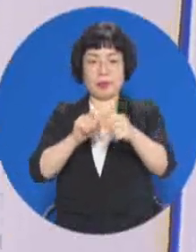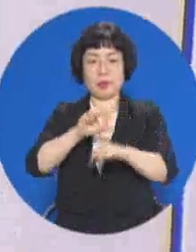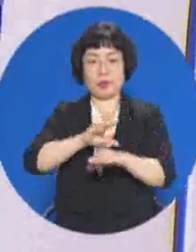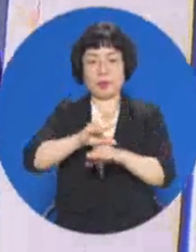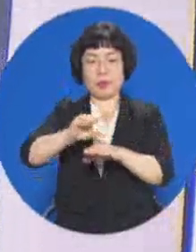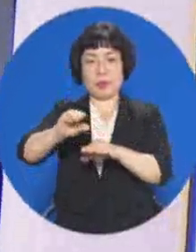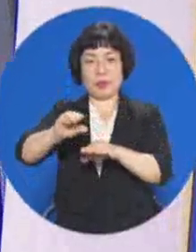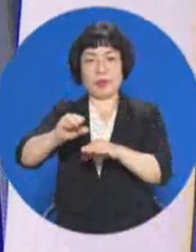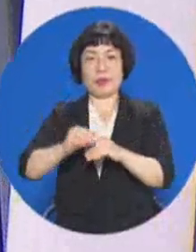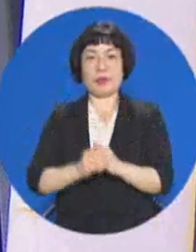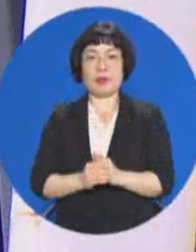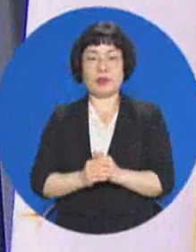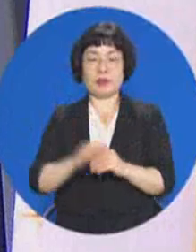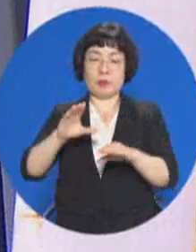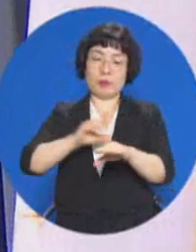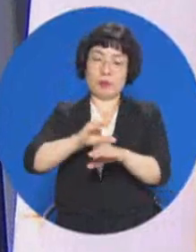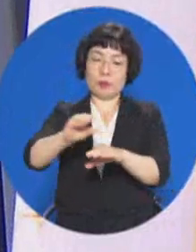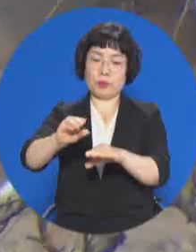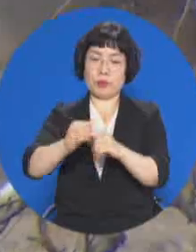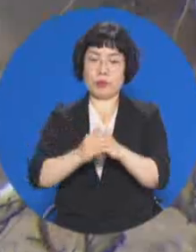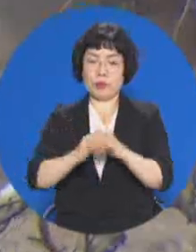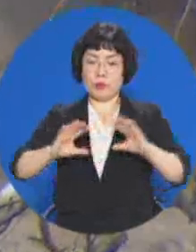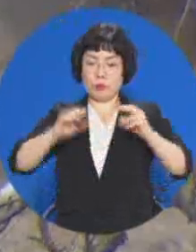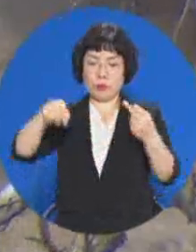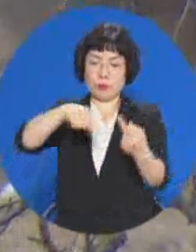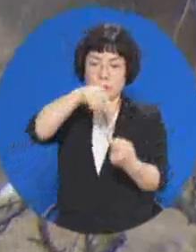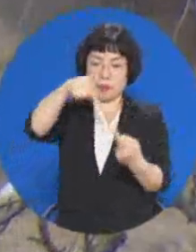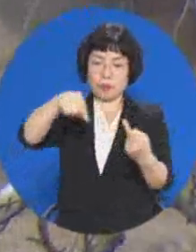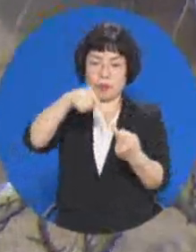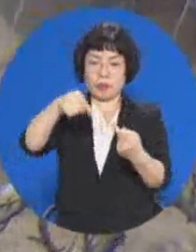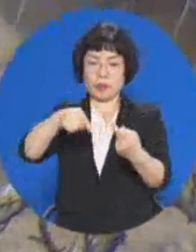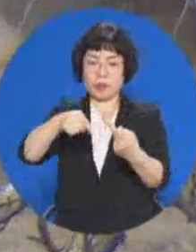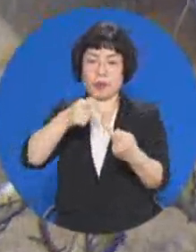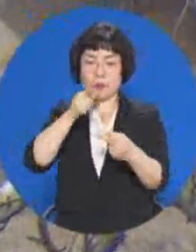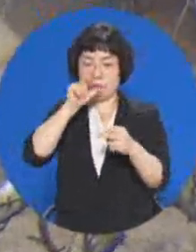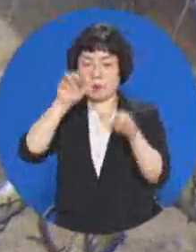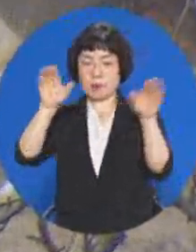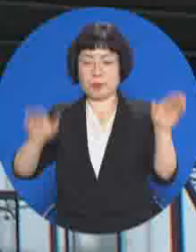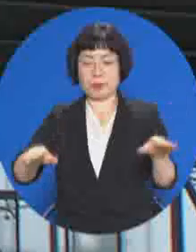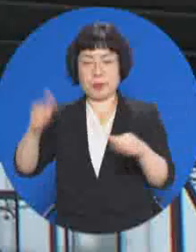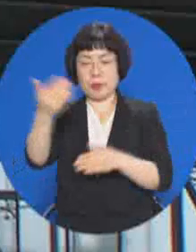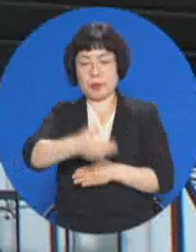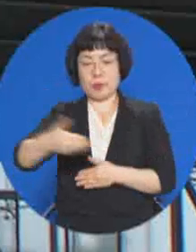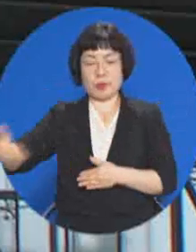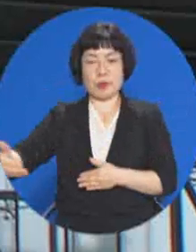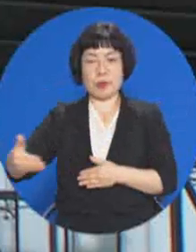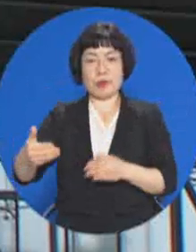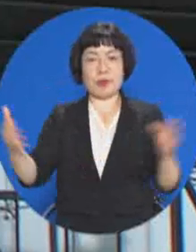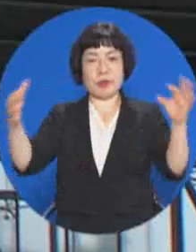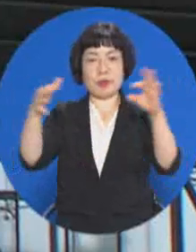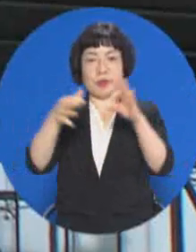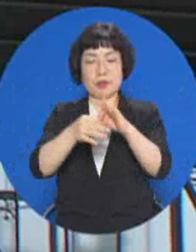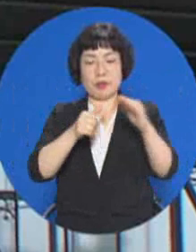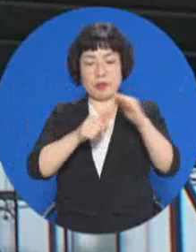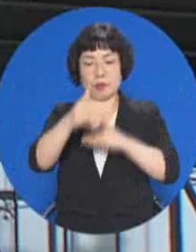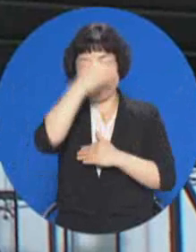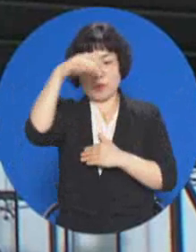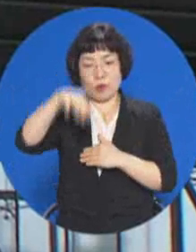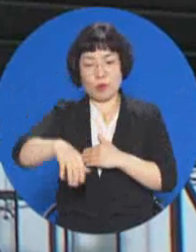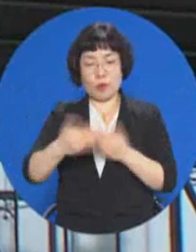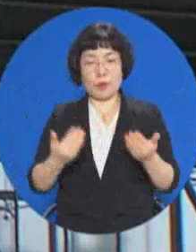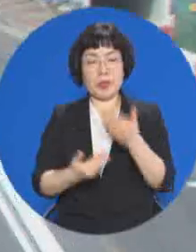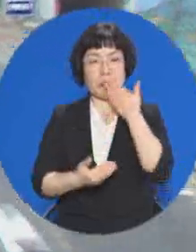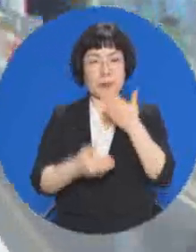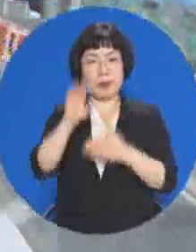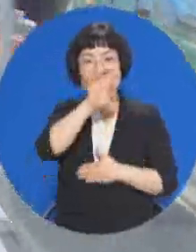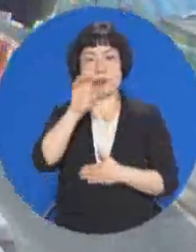스카이큐브. 스카이큐브가 국가정원과 순천만 습지를 잇는 대표 관광 브랜드로 거듭날 수 있을지가 앞으로